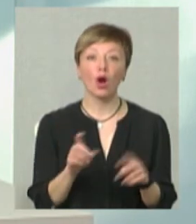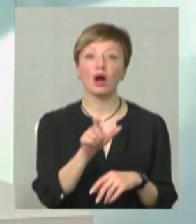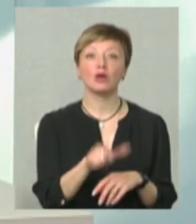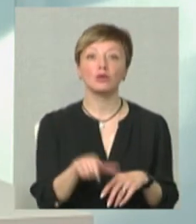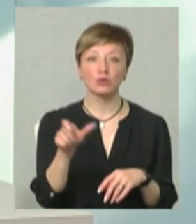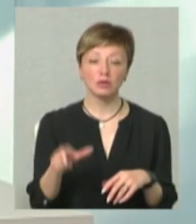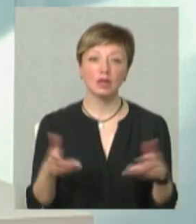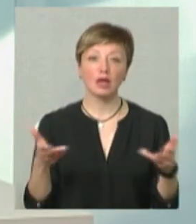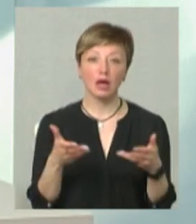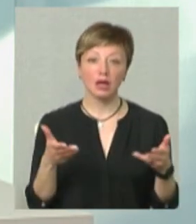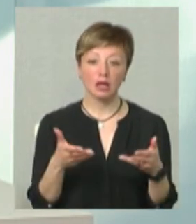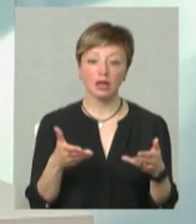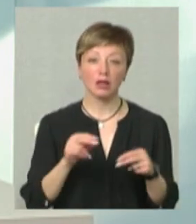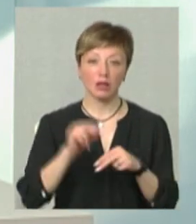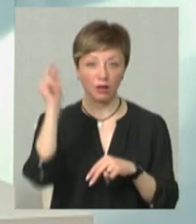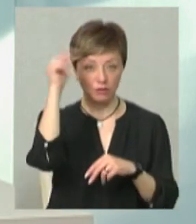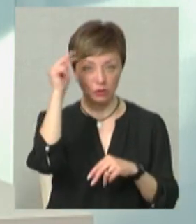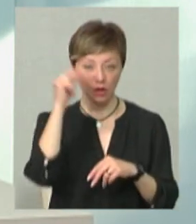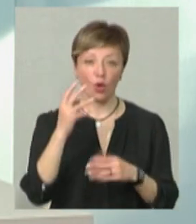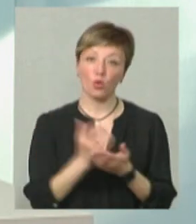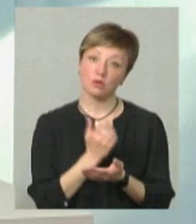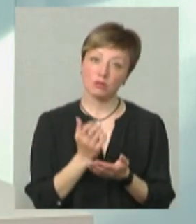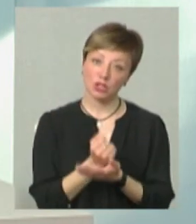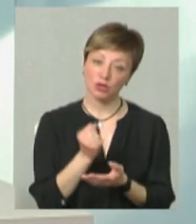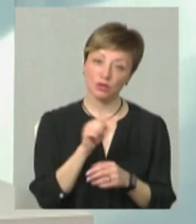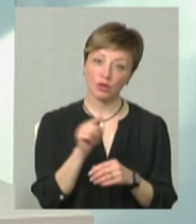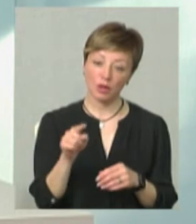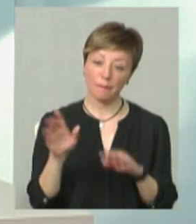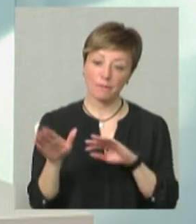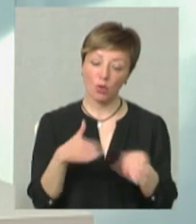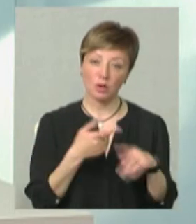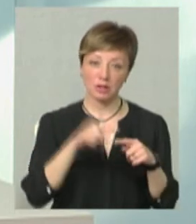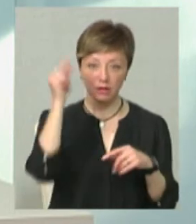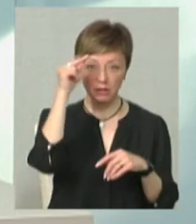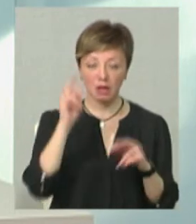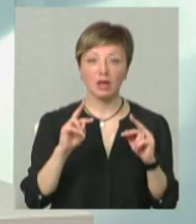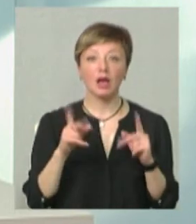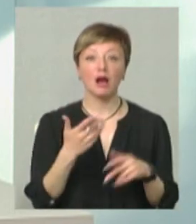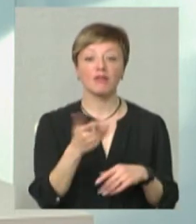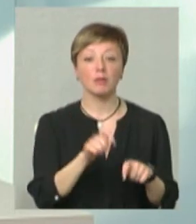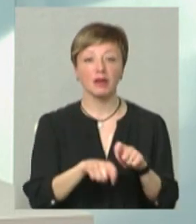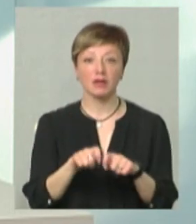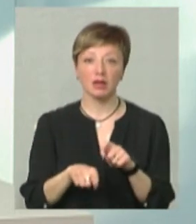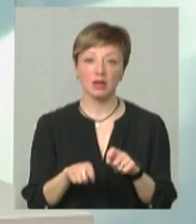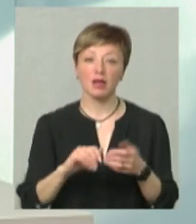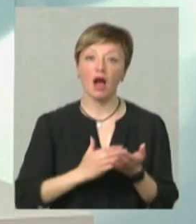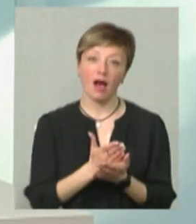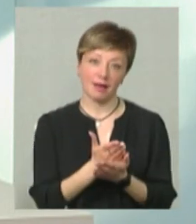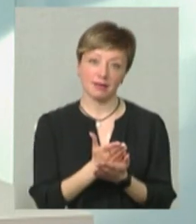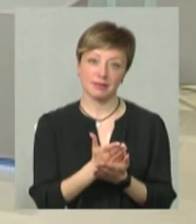люди, які проходять навчання, наскільки успішно вони проходять це навчання, як ви перевіряєте